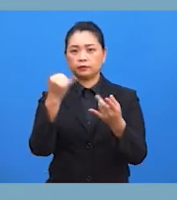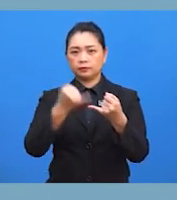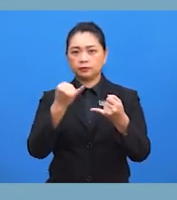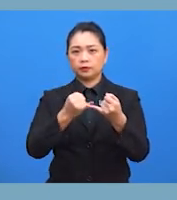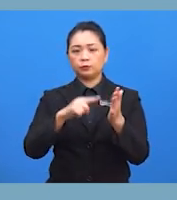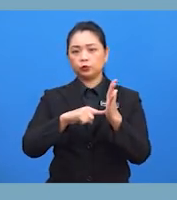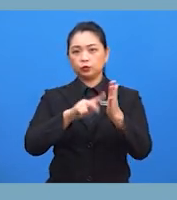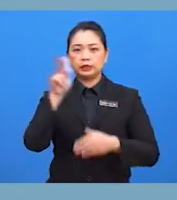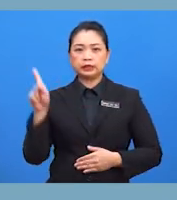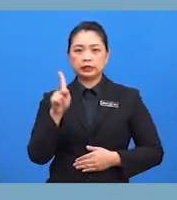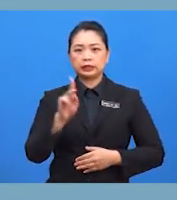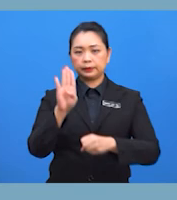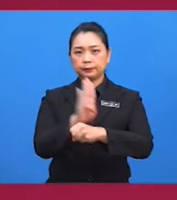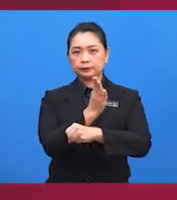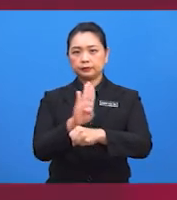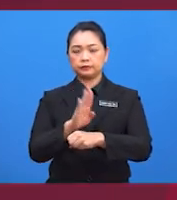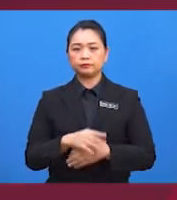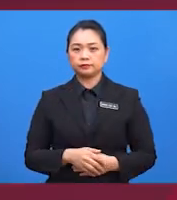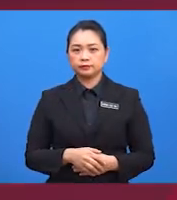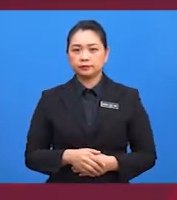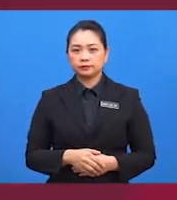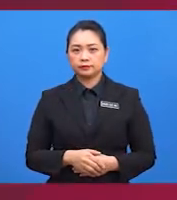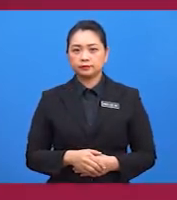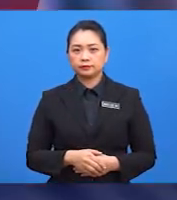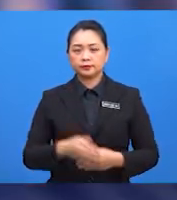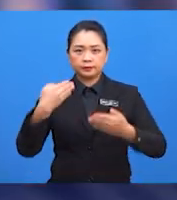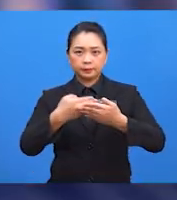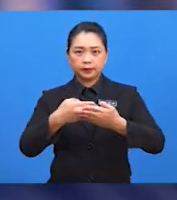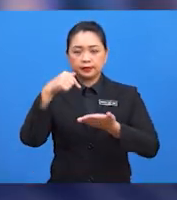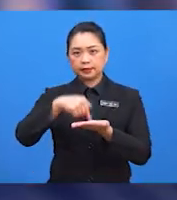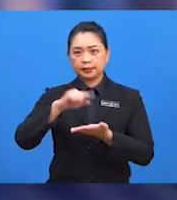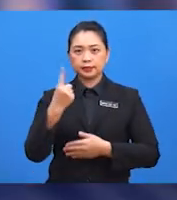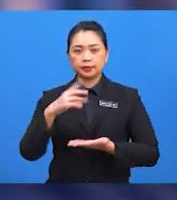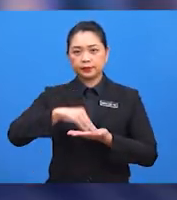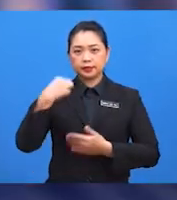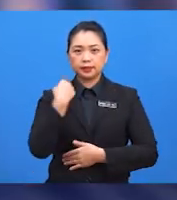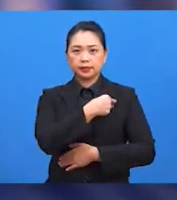terakhir, ketujuh, kitaran perniagaan. Sampai sini sahaja